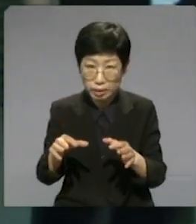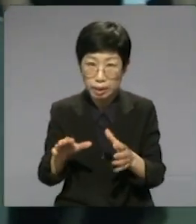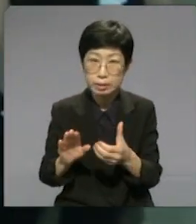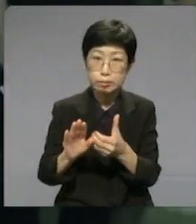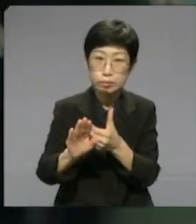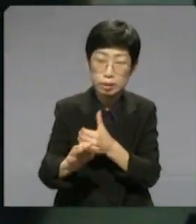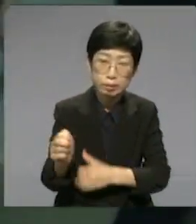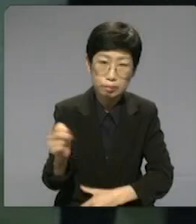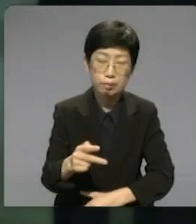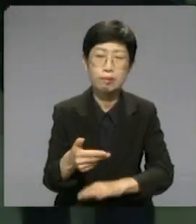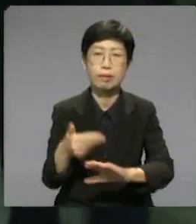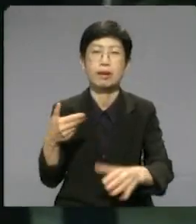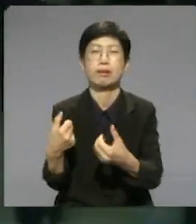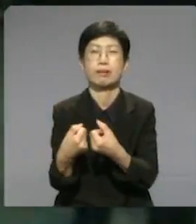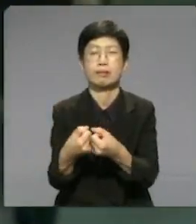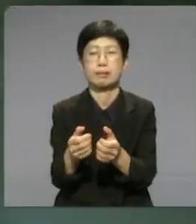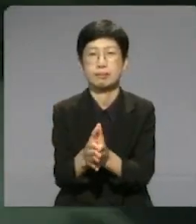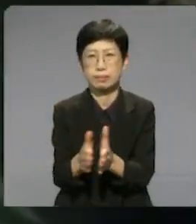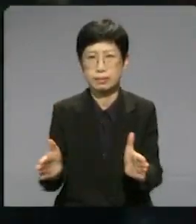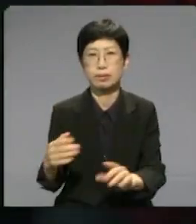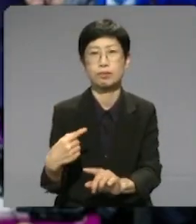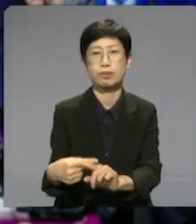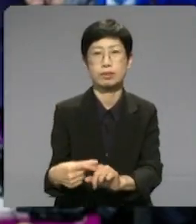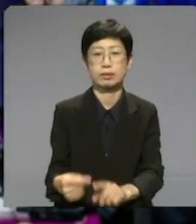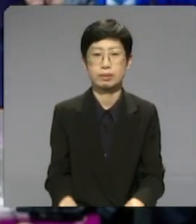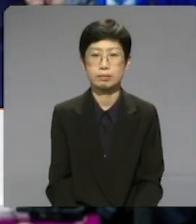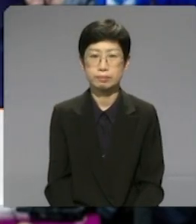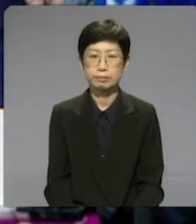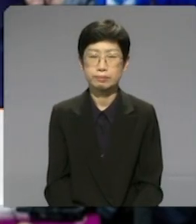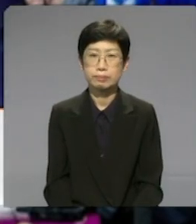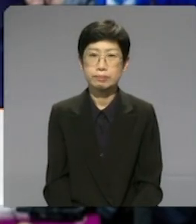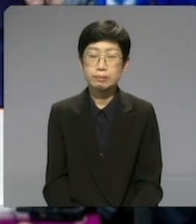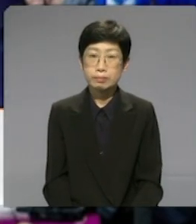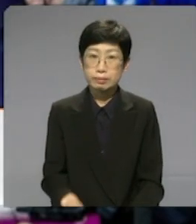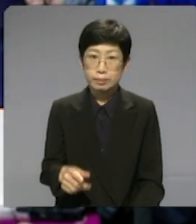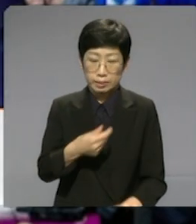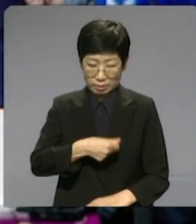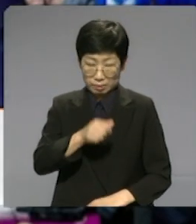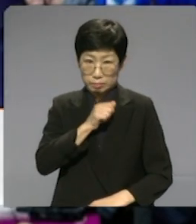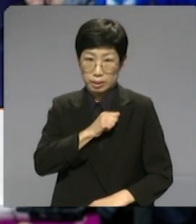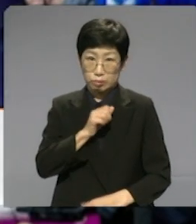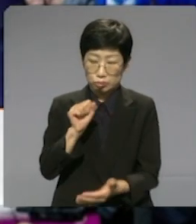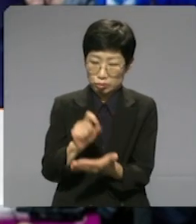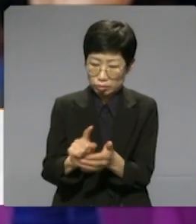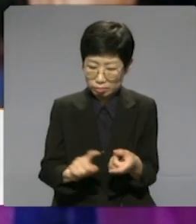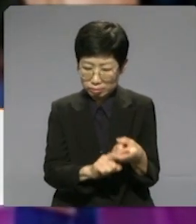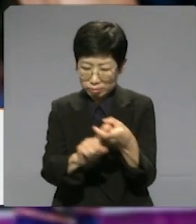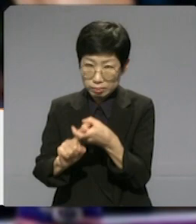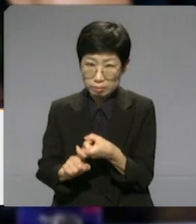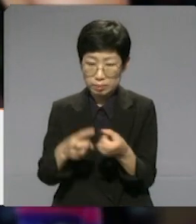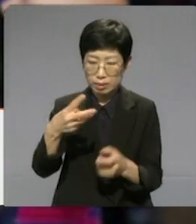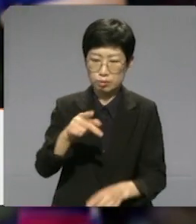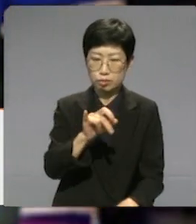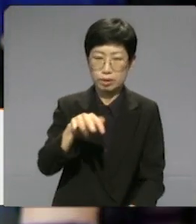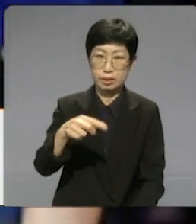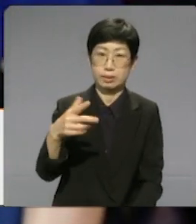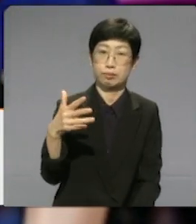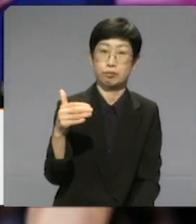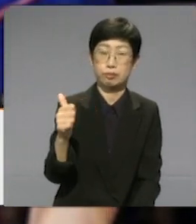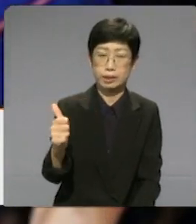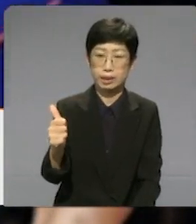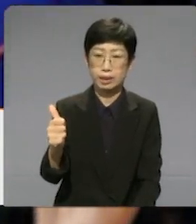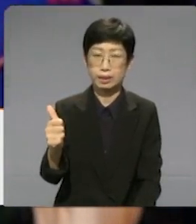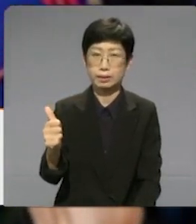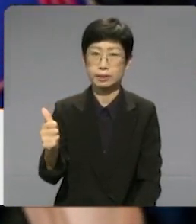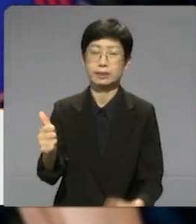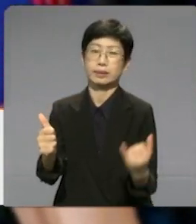또 다른 싸움이 펼쳐졌습니다. 시상식 무대에서 스페인 왕립축구연맹 루이스 루비알레스 회장이